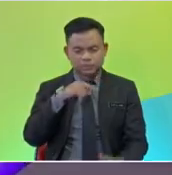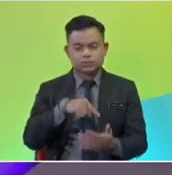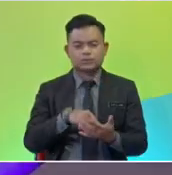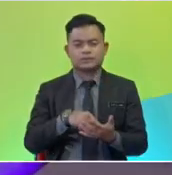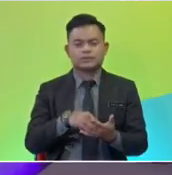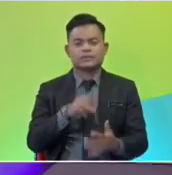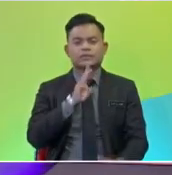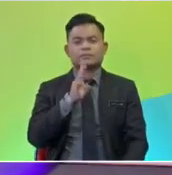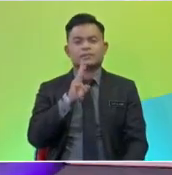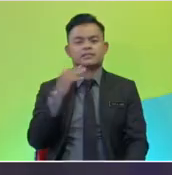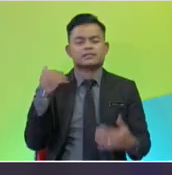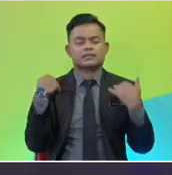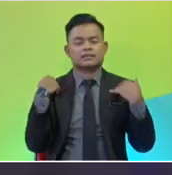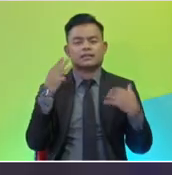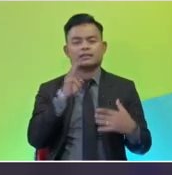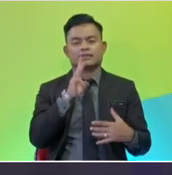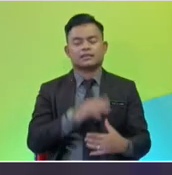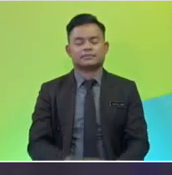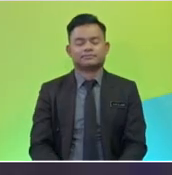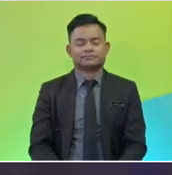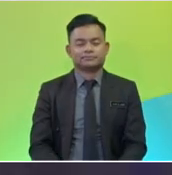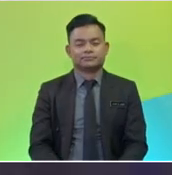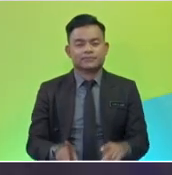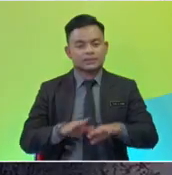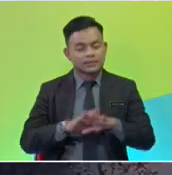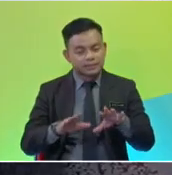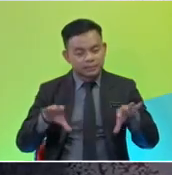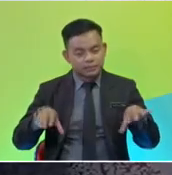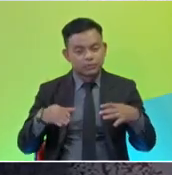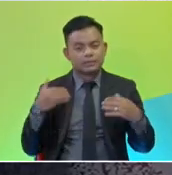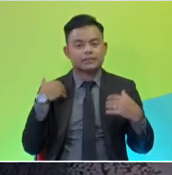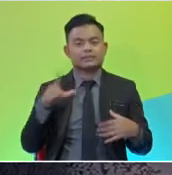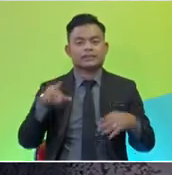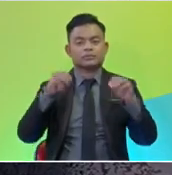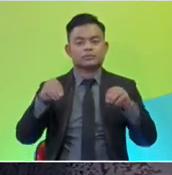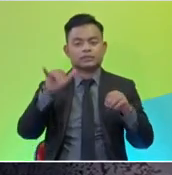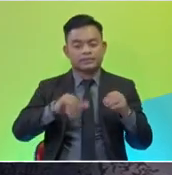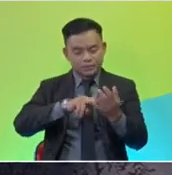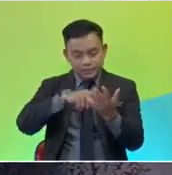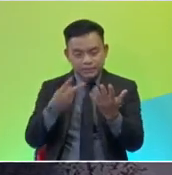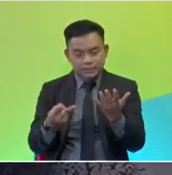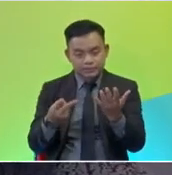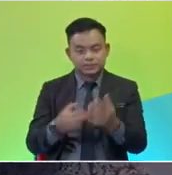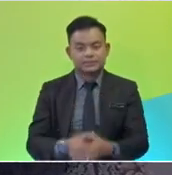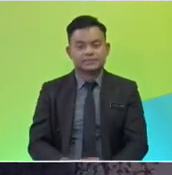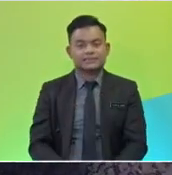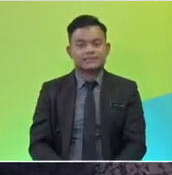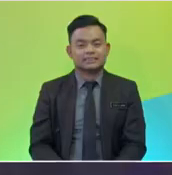ada air nanti kalau tak buat ni adalah murid tergelincir murid